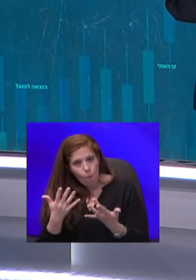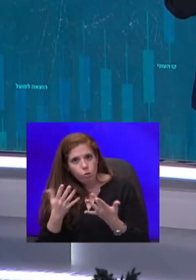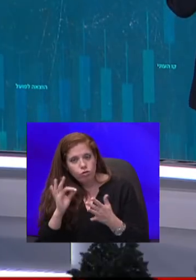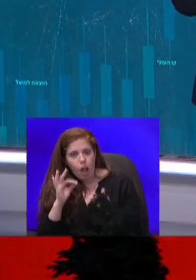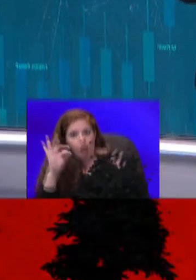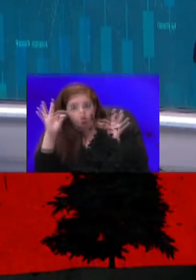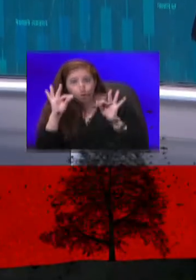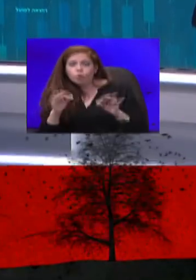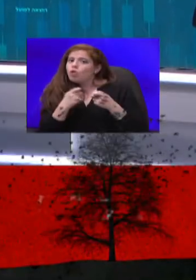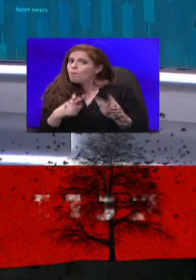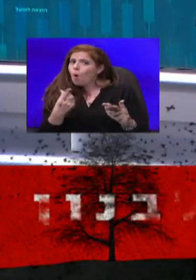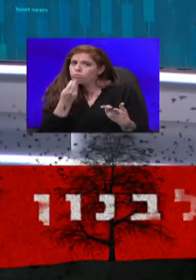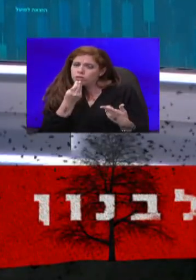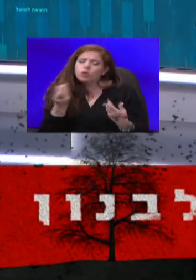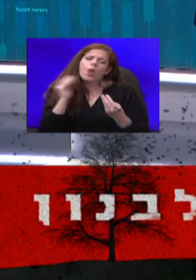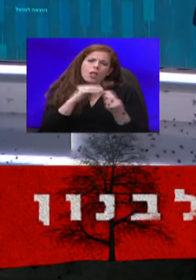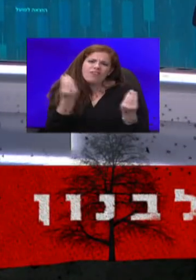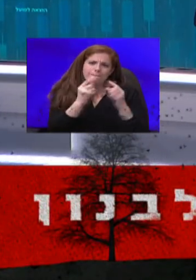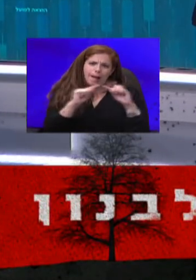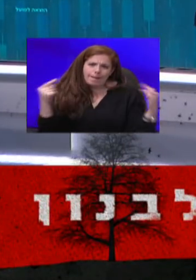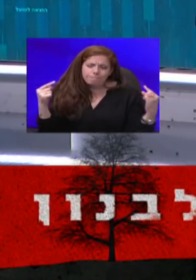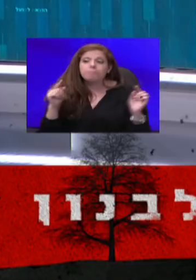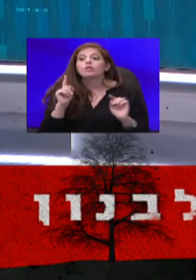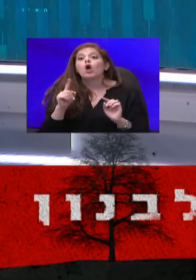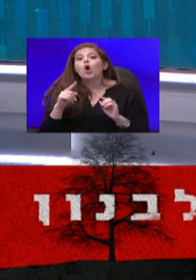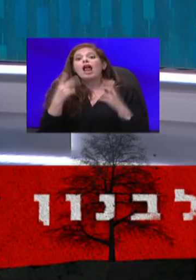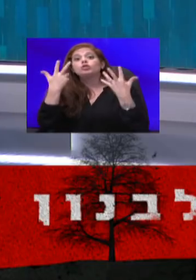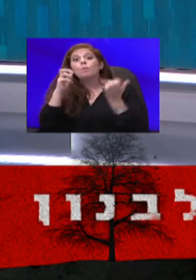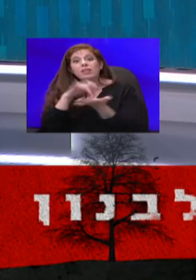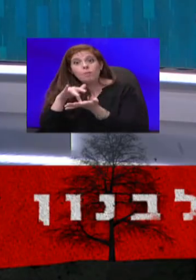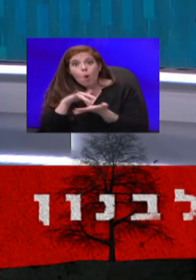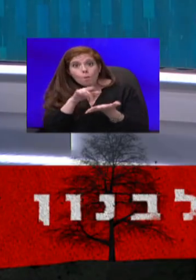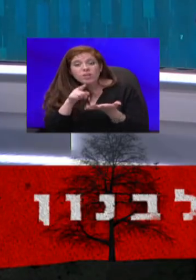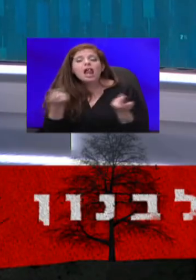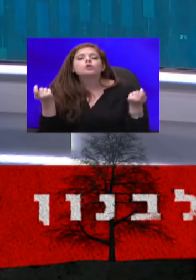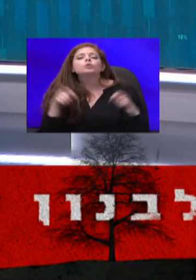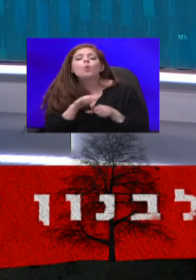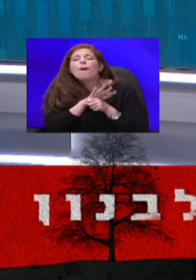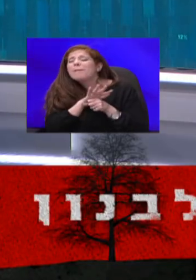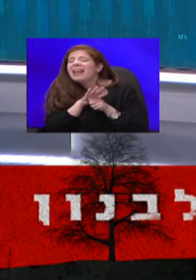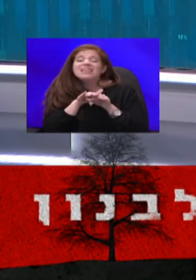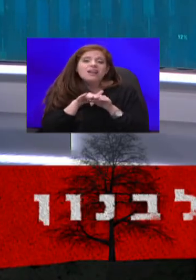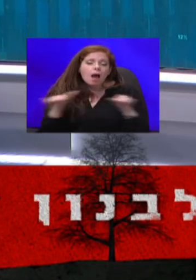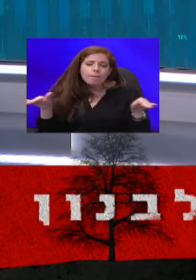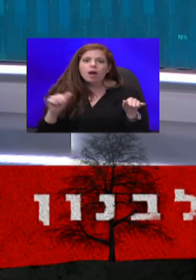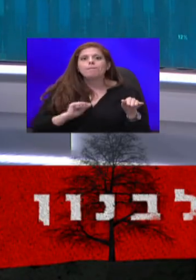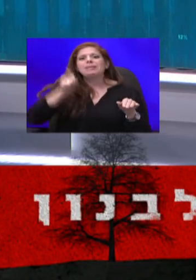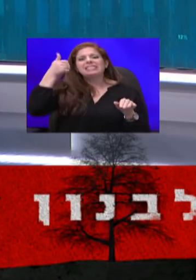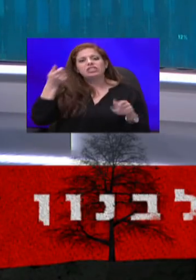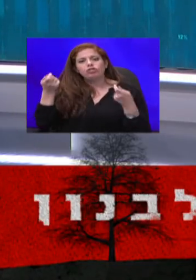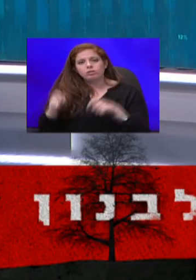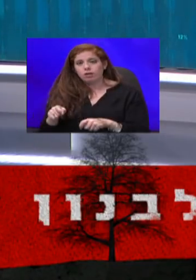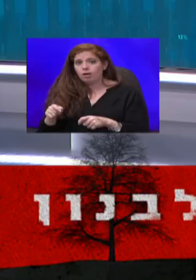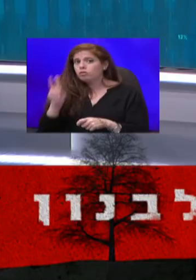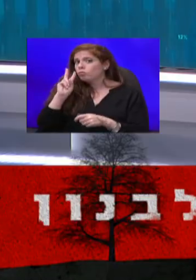אחרים. כל אלה, כל ה-80 מקומות האלה, היו סגורים לגמרי במהלך סייה סגר. כעת, בשישי האחרון, כולן, אולי